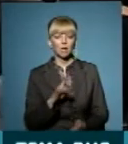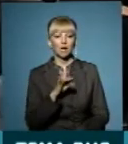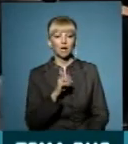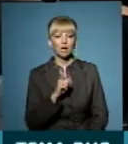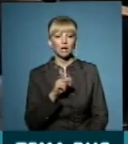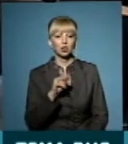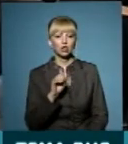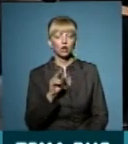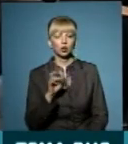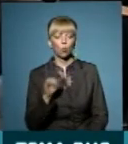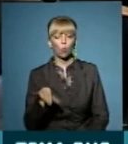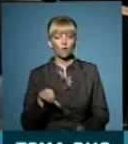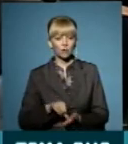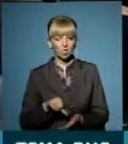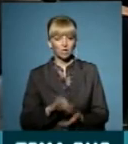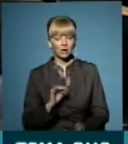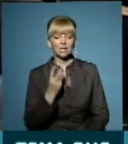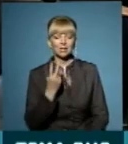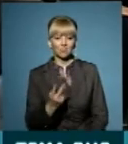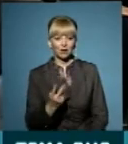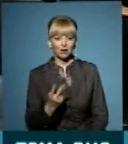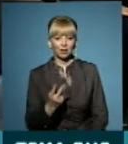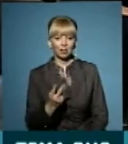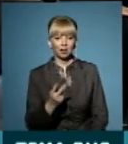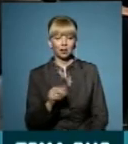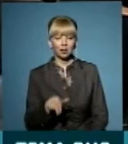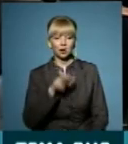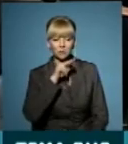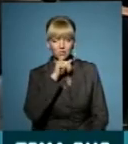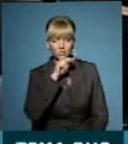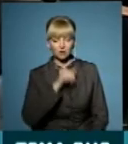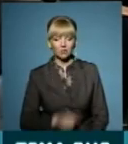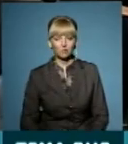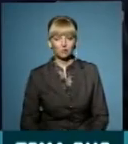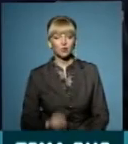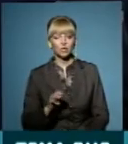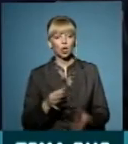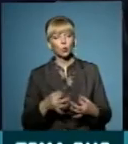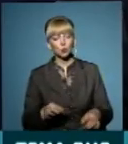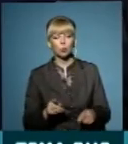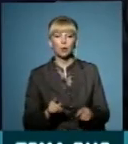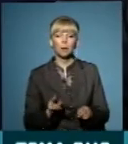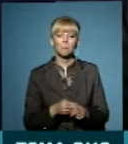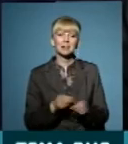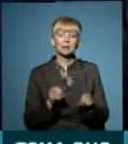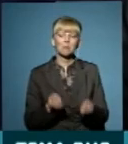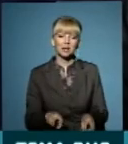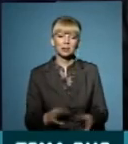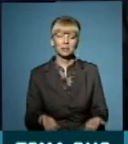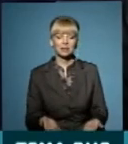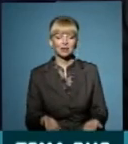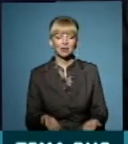Радченко у Вежниці і 2 оце Чернівці. То доступність чи